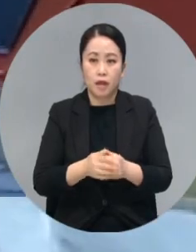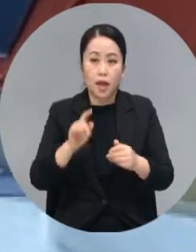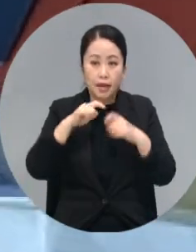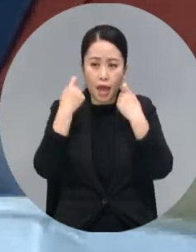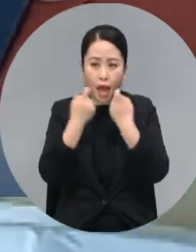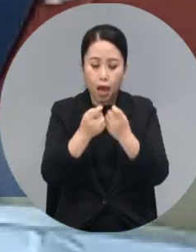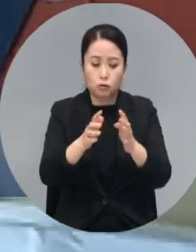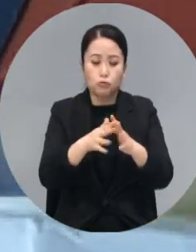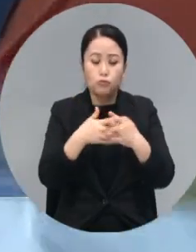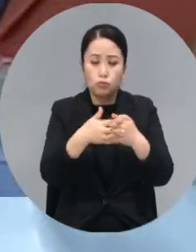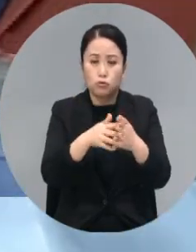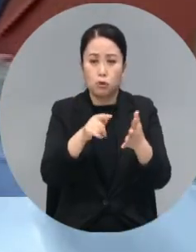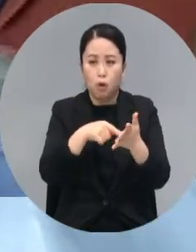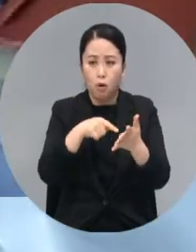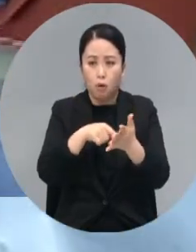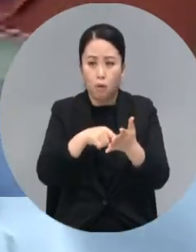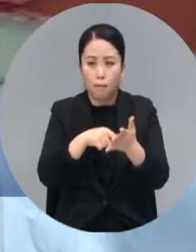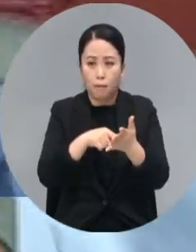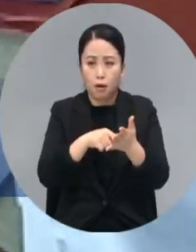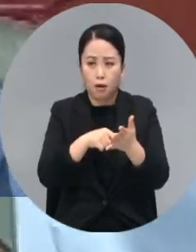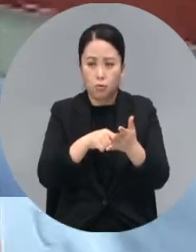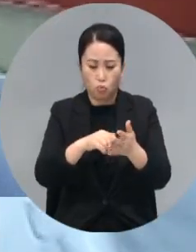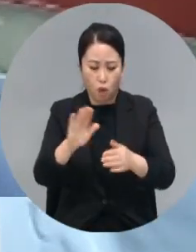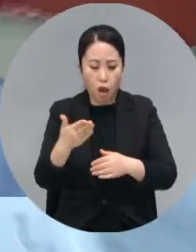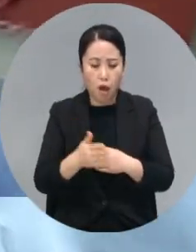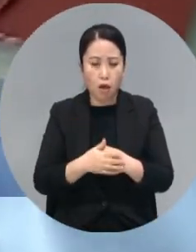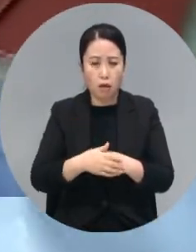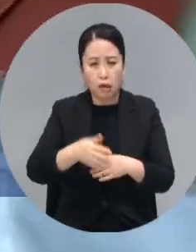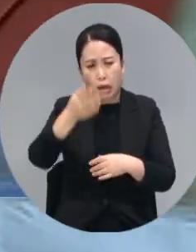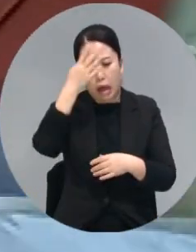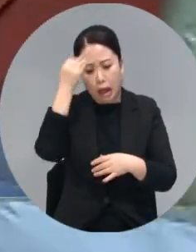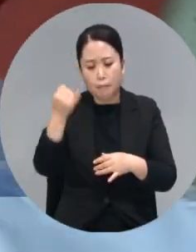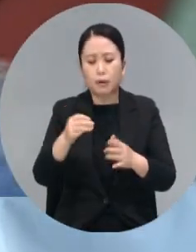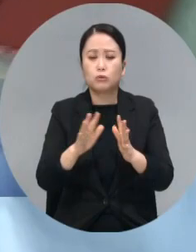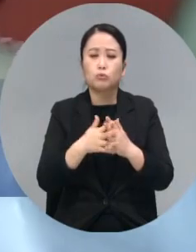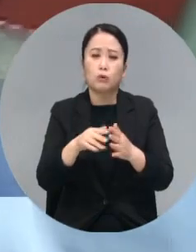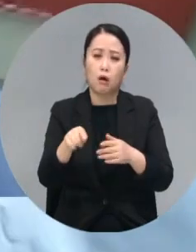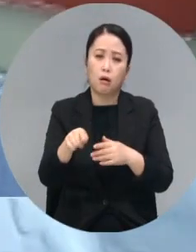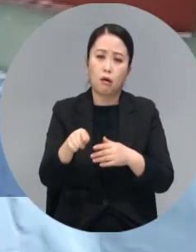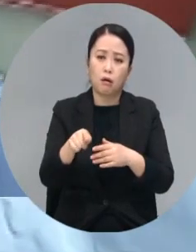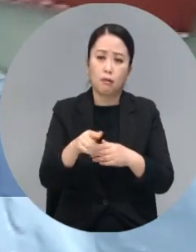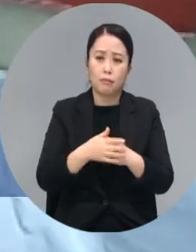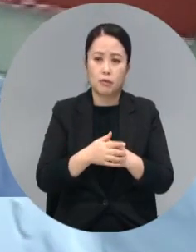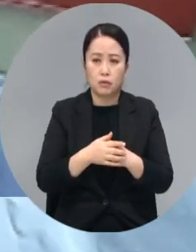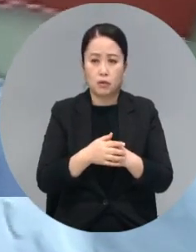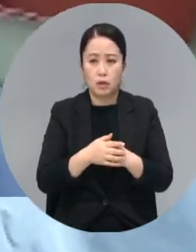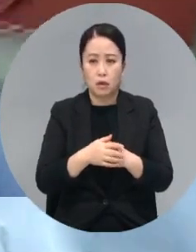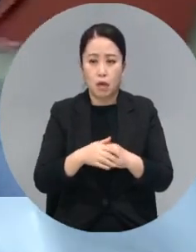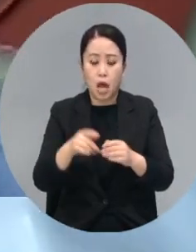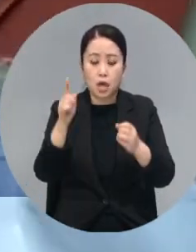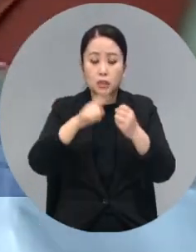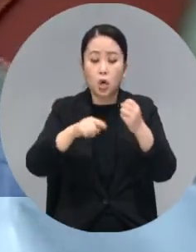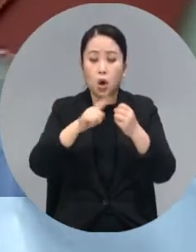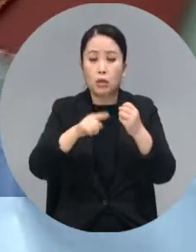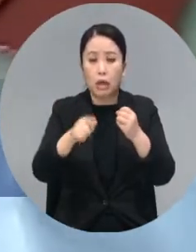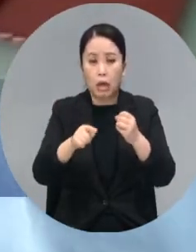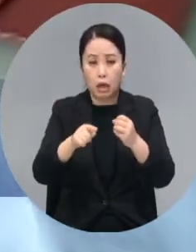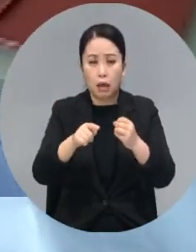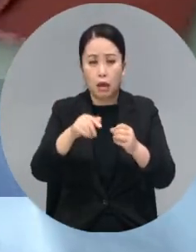이래 내가 되나 한 수출을 이거 부산에